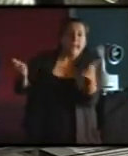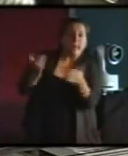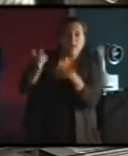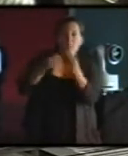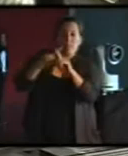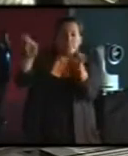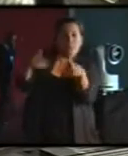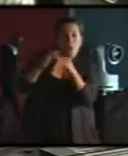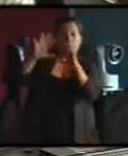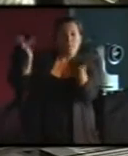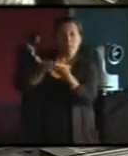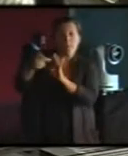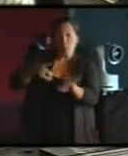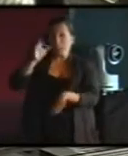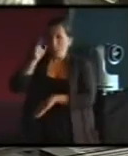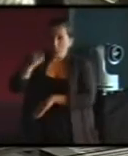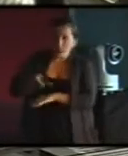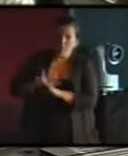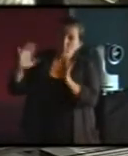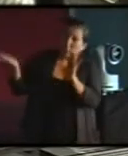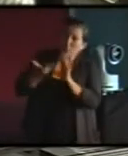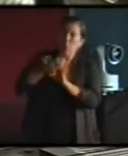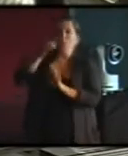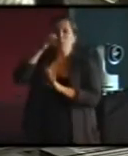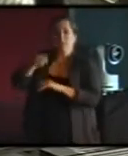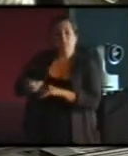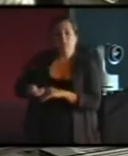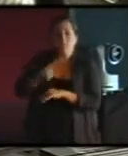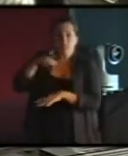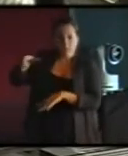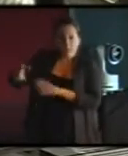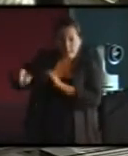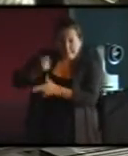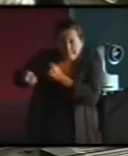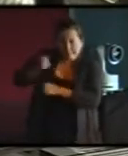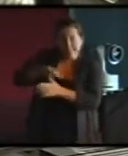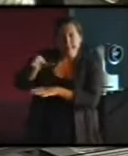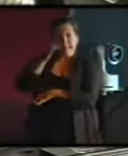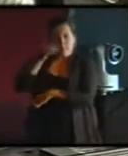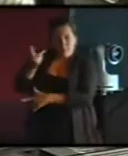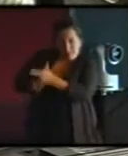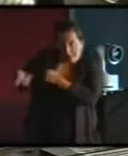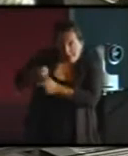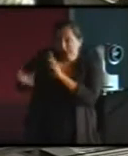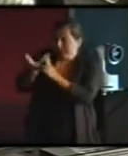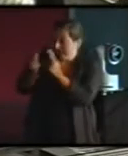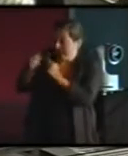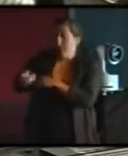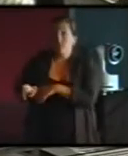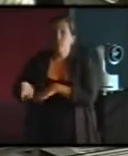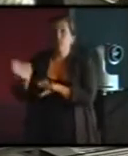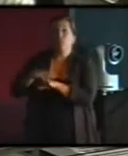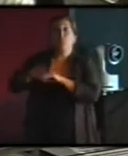aussi beaucoup investir dans l'écoute. C'est-à-dire faire parler les gens, le faire raconter, faire participer